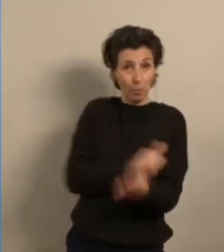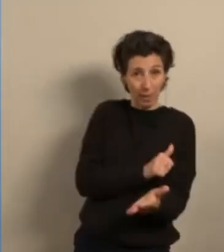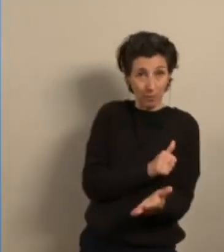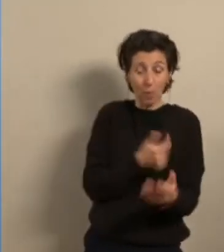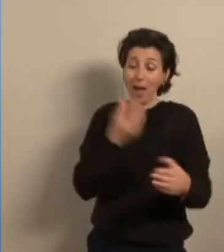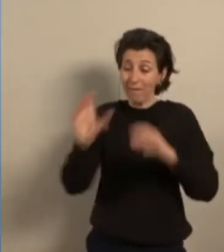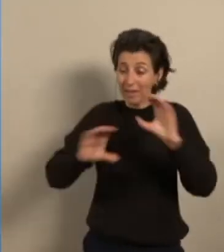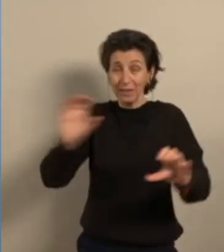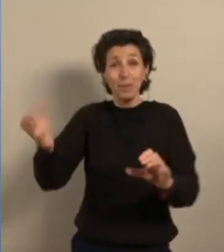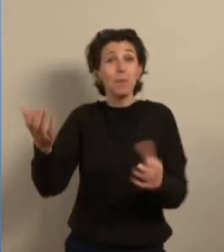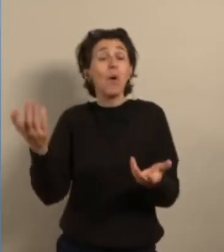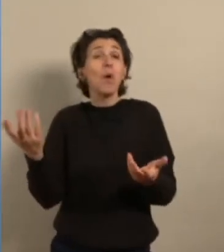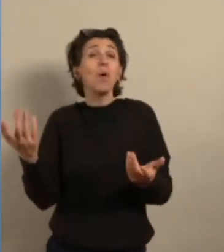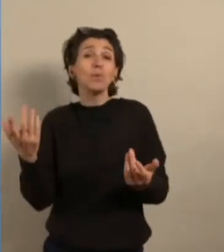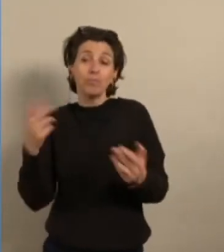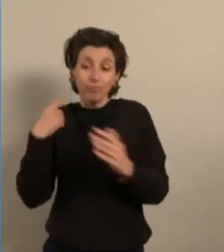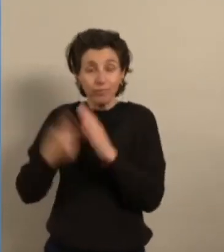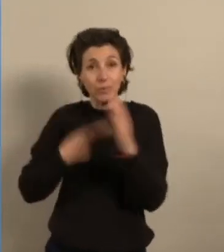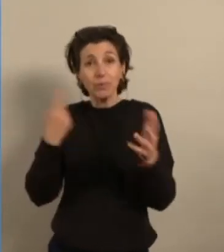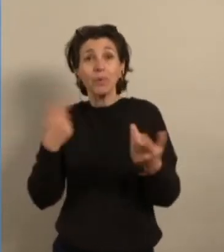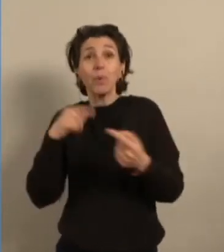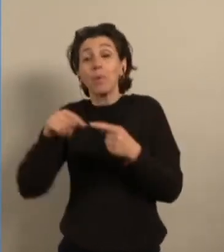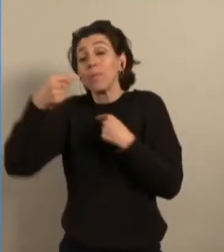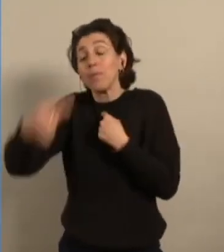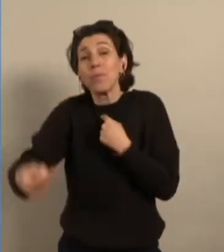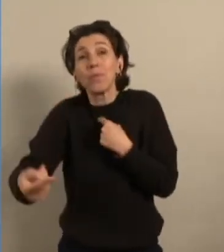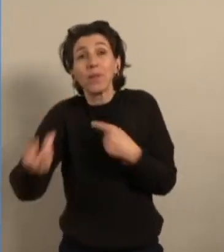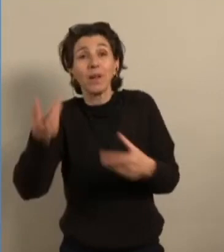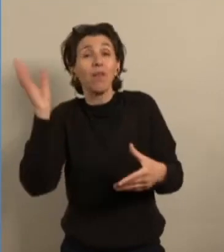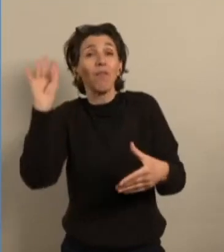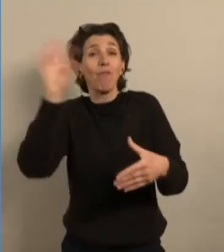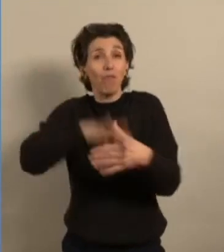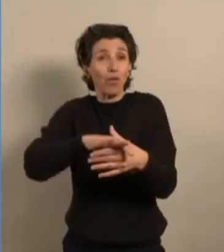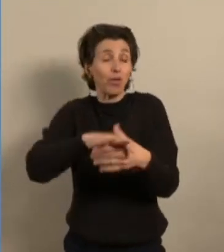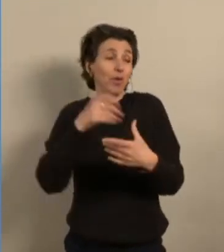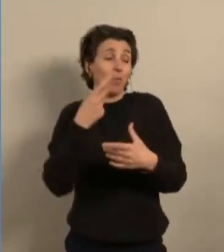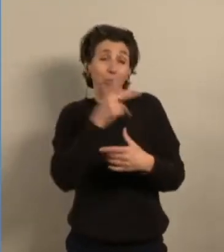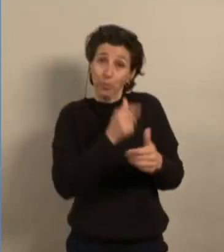montant du même niveau à l'aune du vote des Grenoblois.